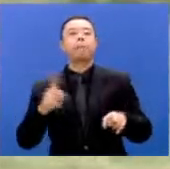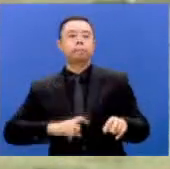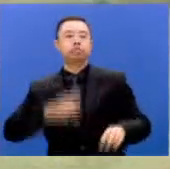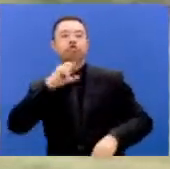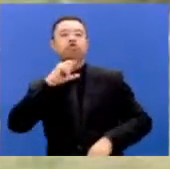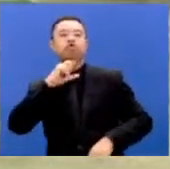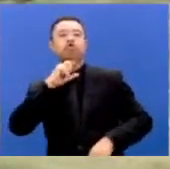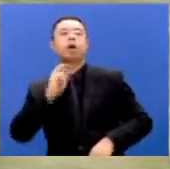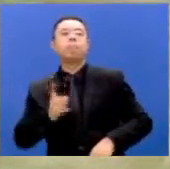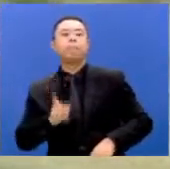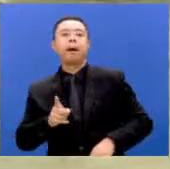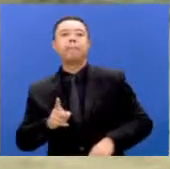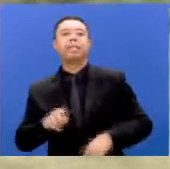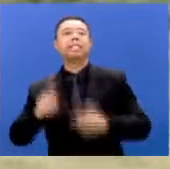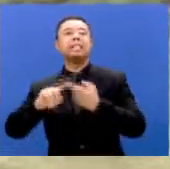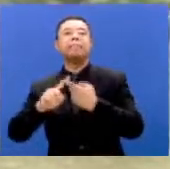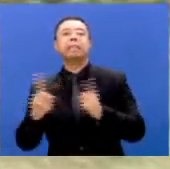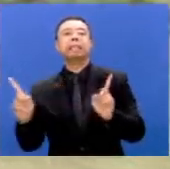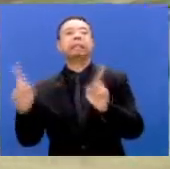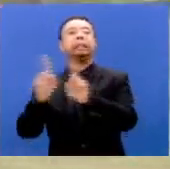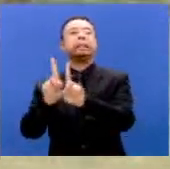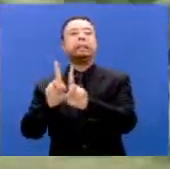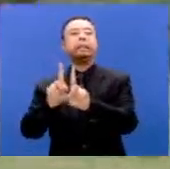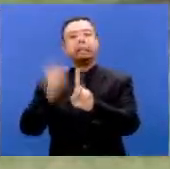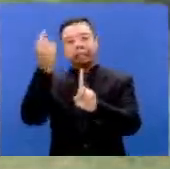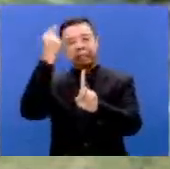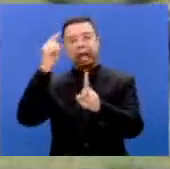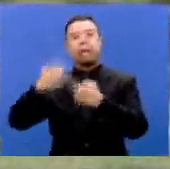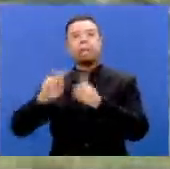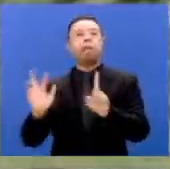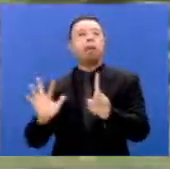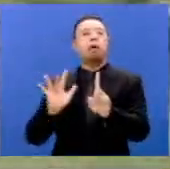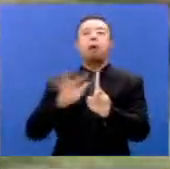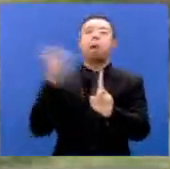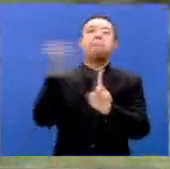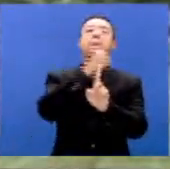dekatnya didekati oleh korban pelaku bersama temannya pun memukuli